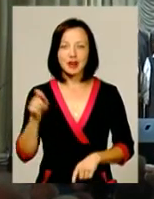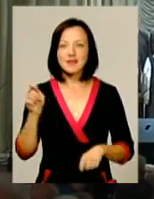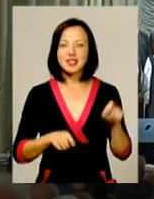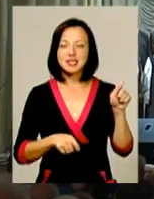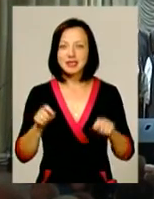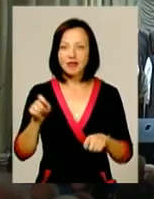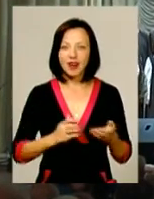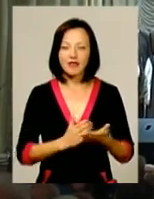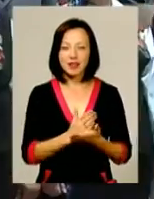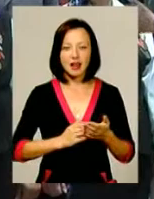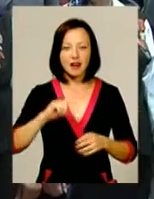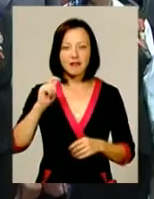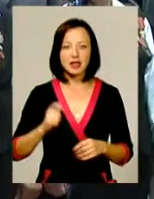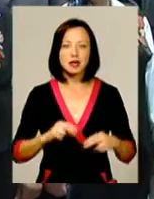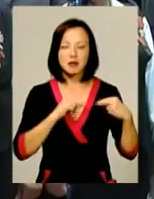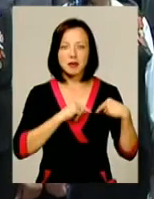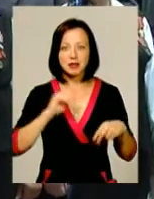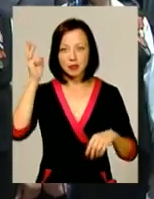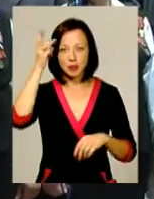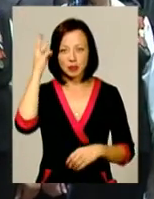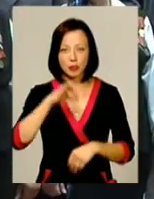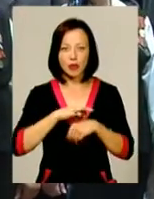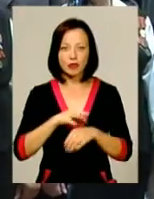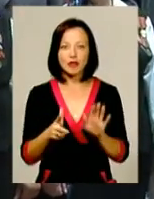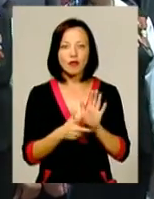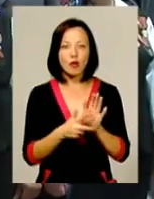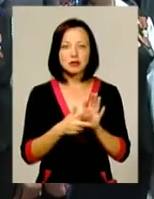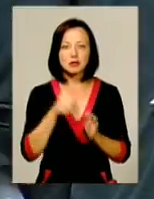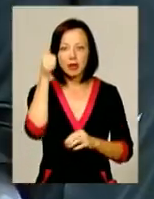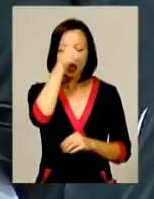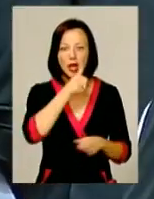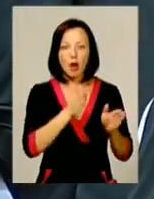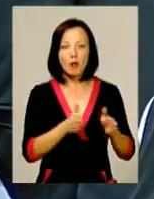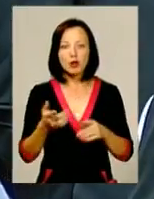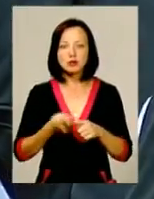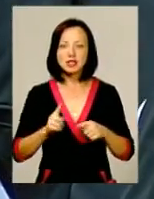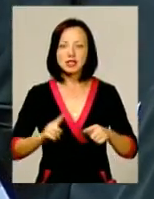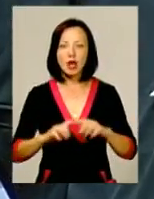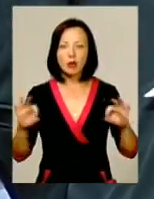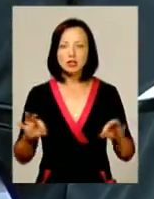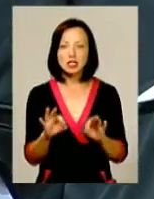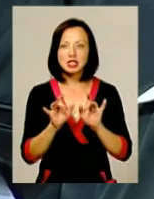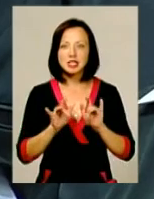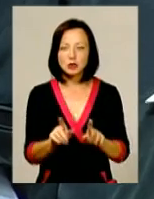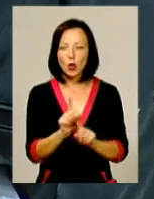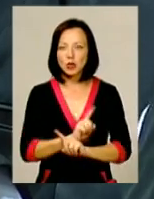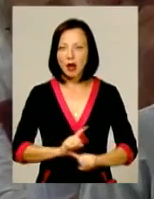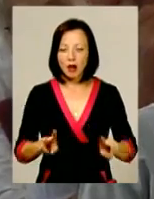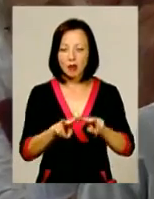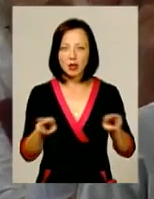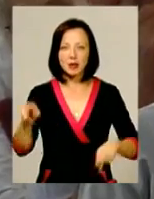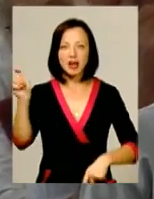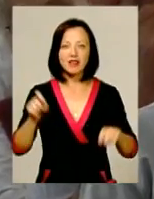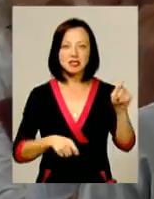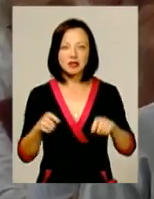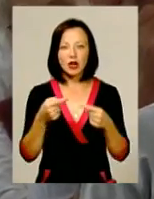хорів ветеранів війни та праці в обласному центрі проводять вже 8-й рік поспіль. Це музичне дійство унікальне, поза як подібних